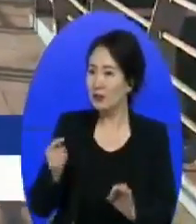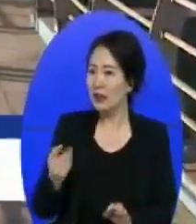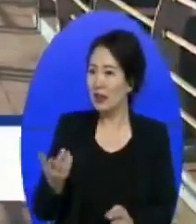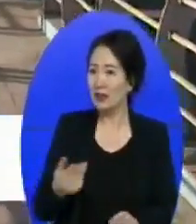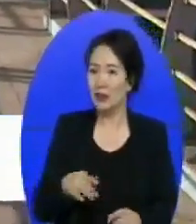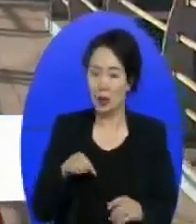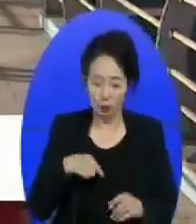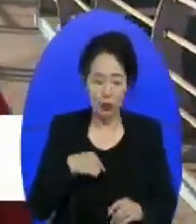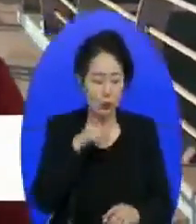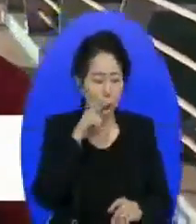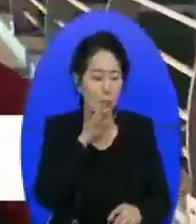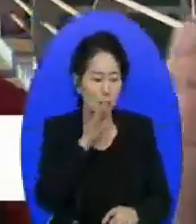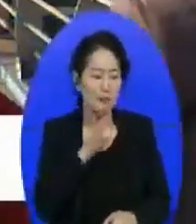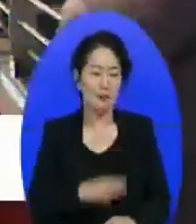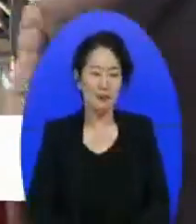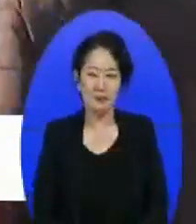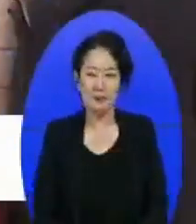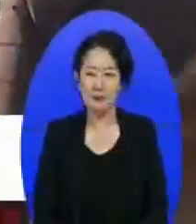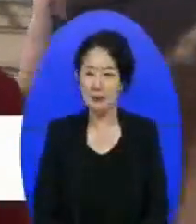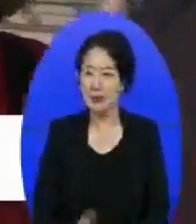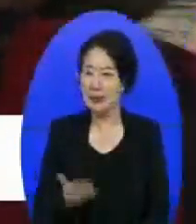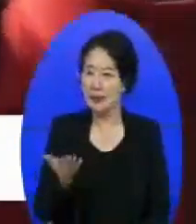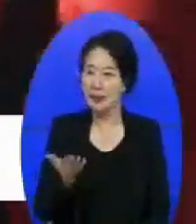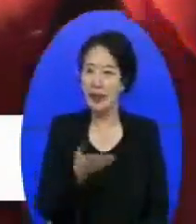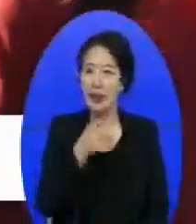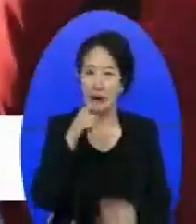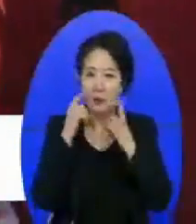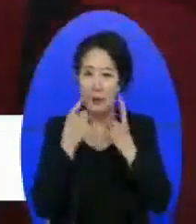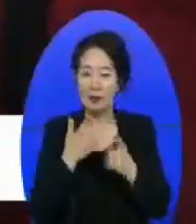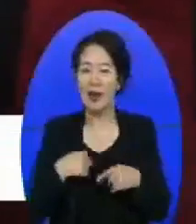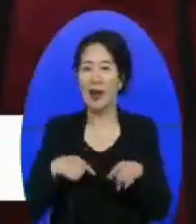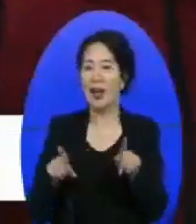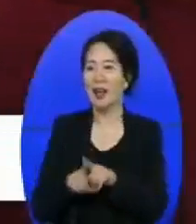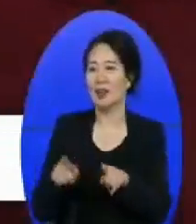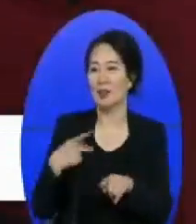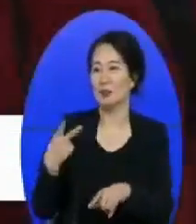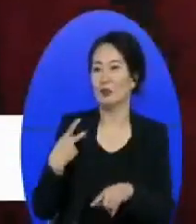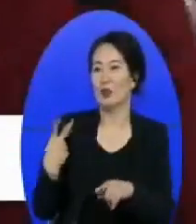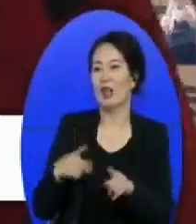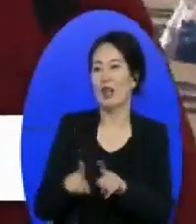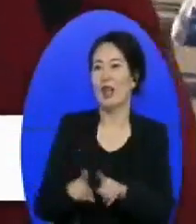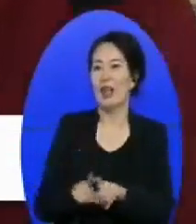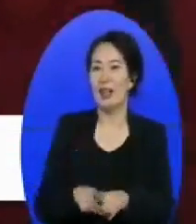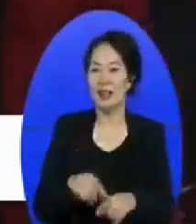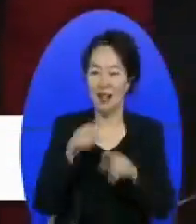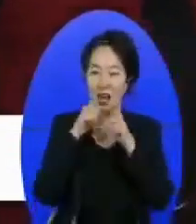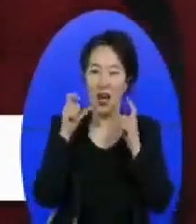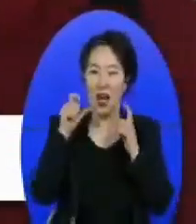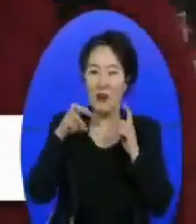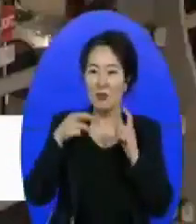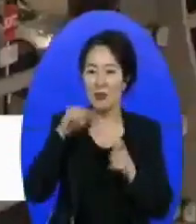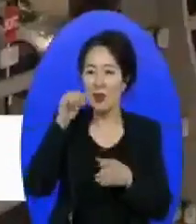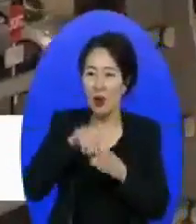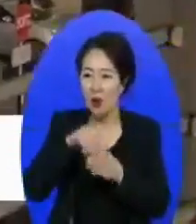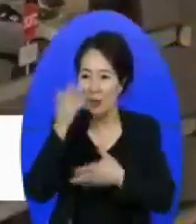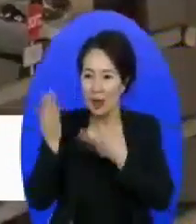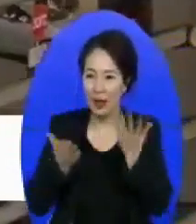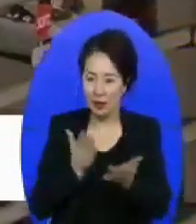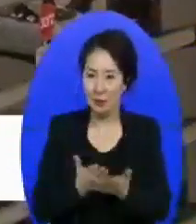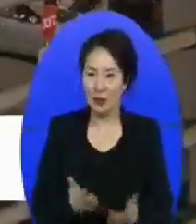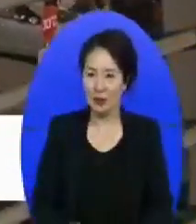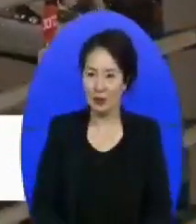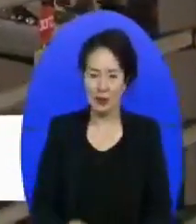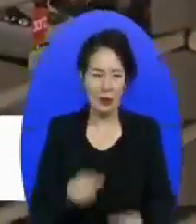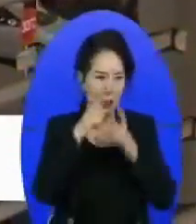Зүүндээ. Танад ажилхгүй битэр адилхан хэмээсээ ороод хагаал явчихлаа. Одоо ингээд